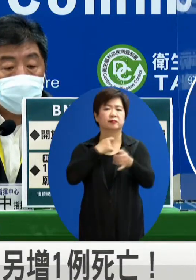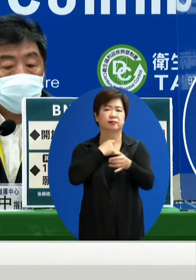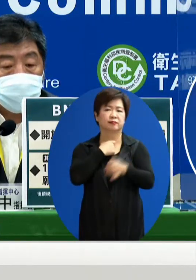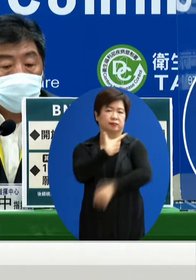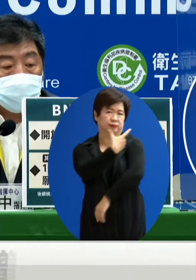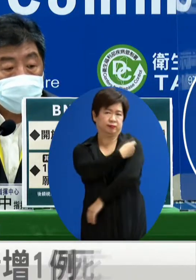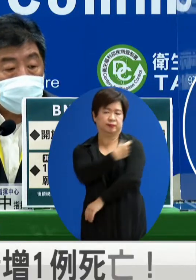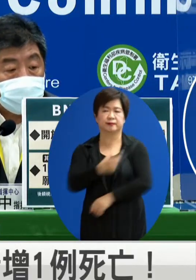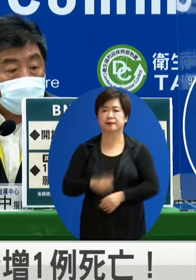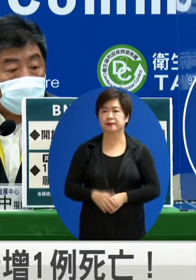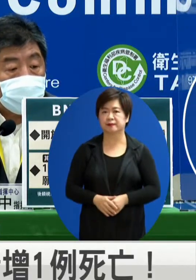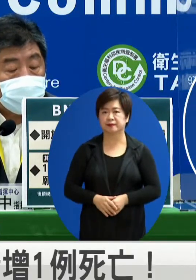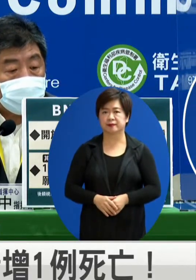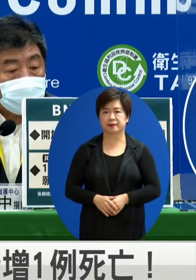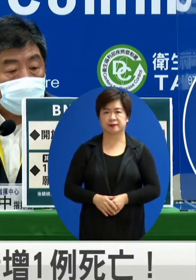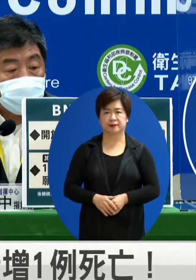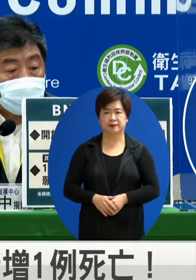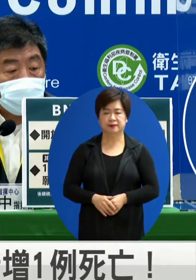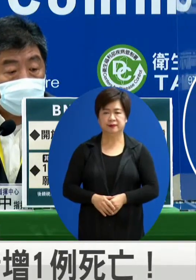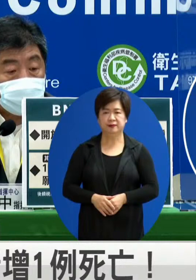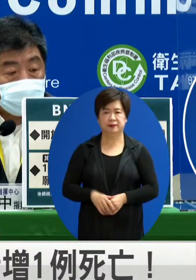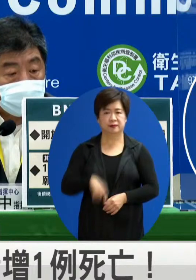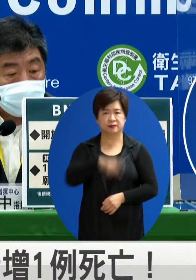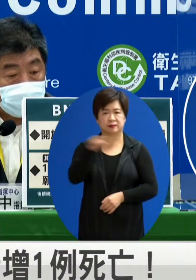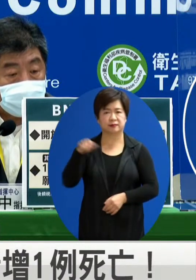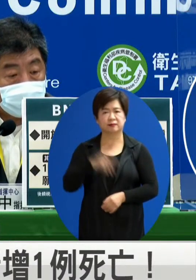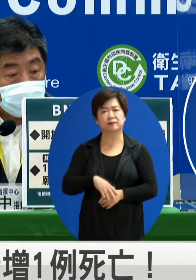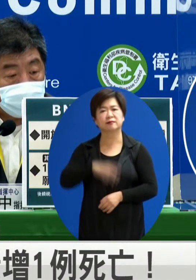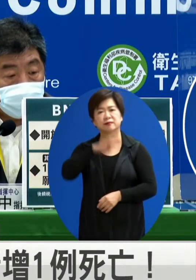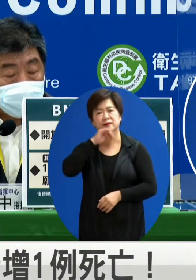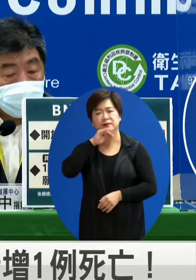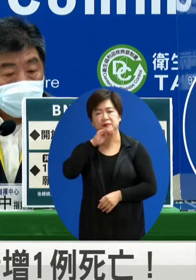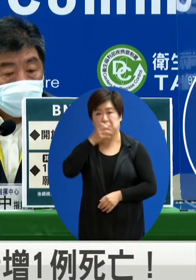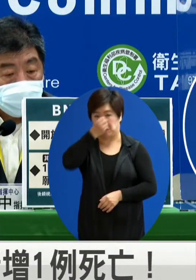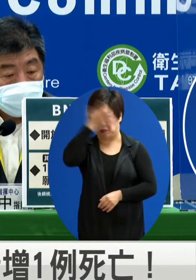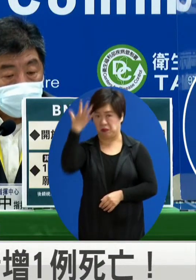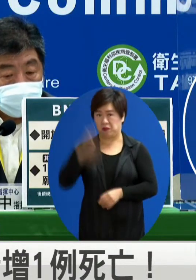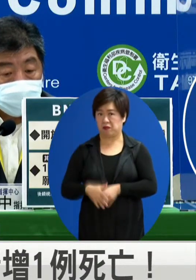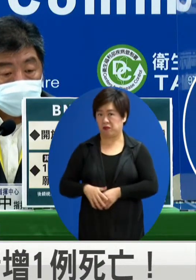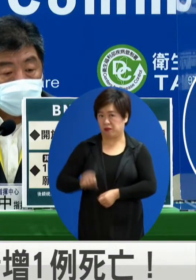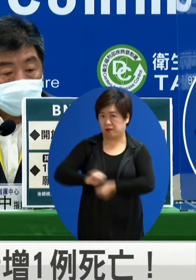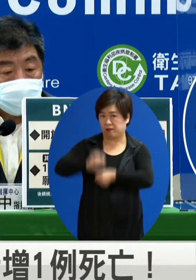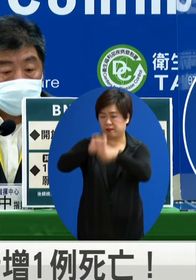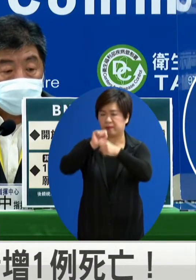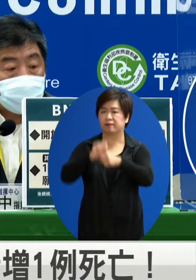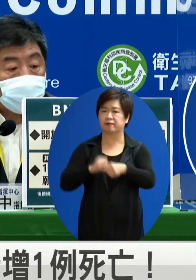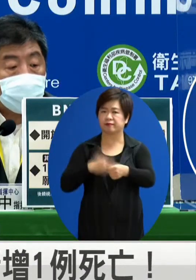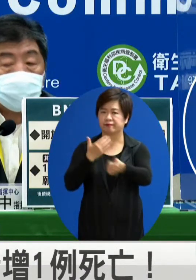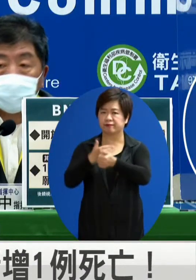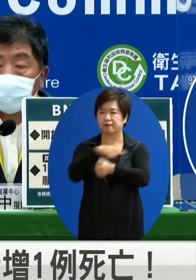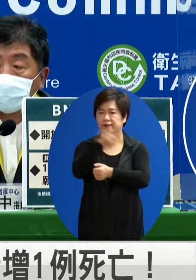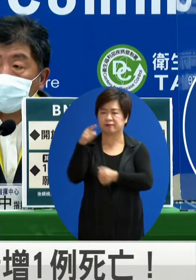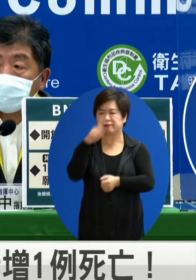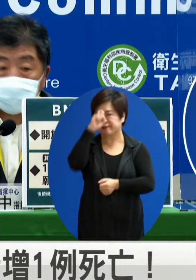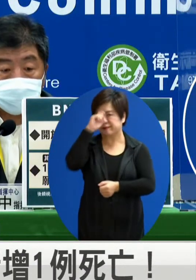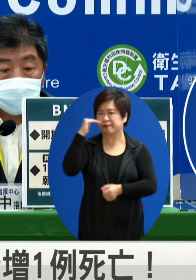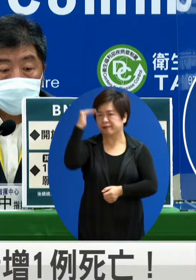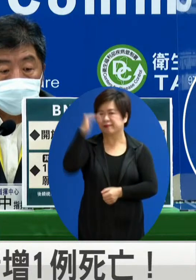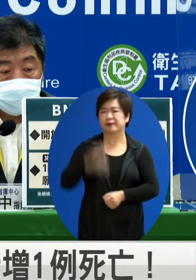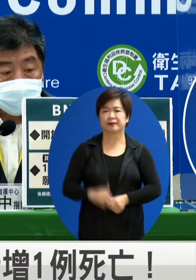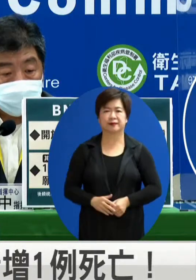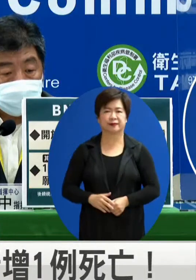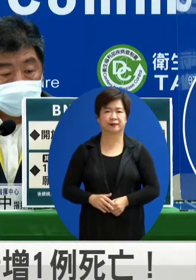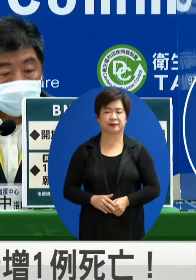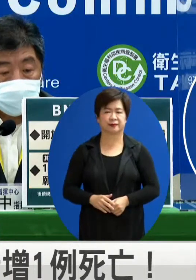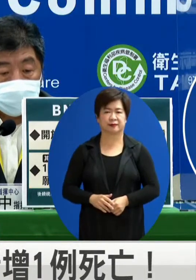预约，好，所以这个哈，这个相关年纪的在这一次里面， 达到可能性是很高了哈。那所